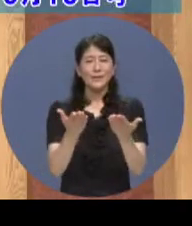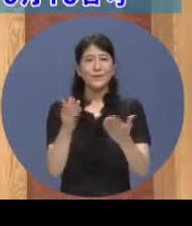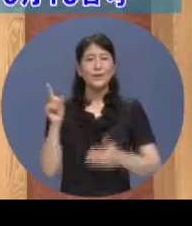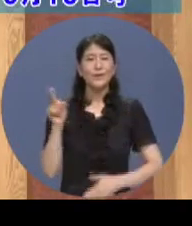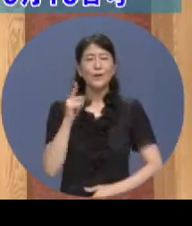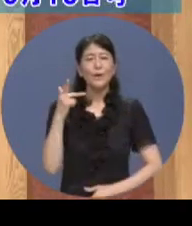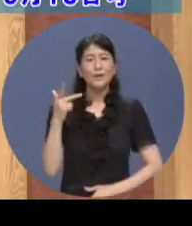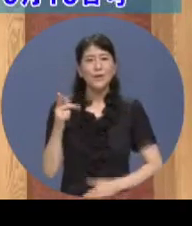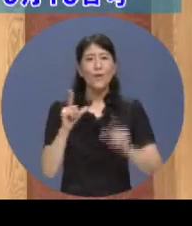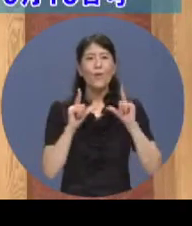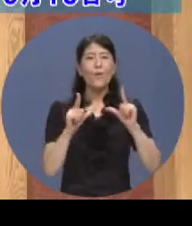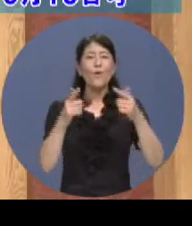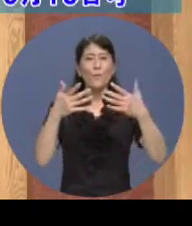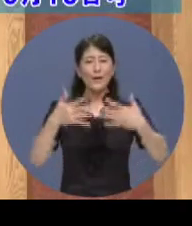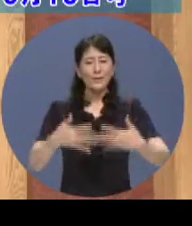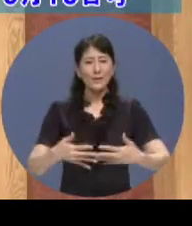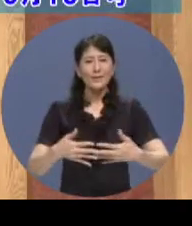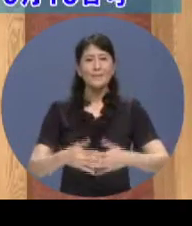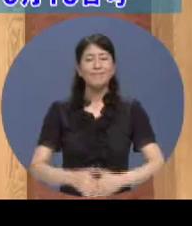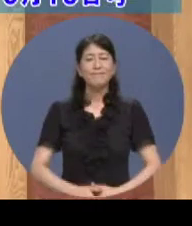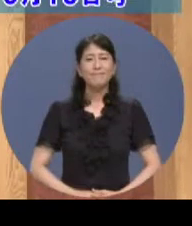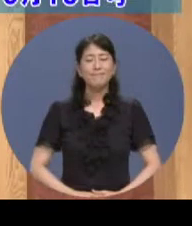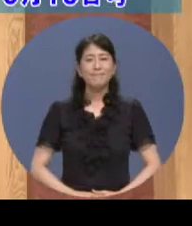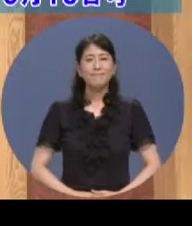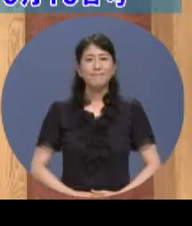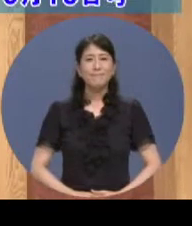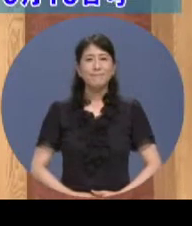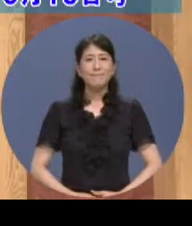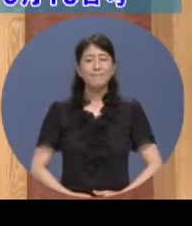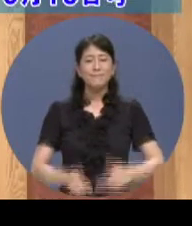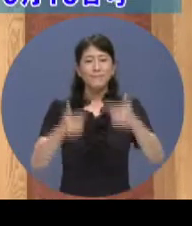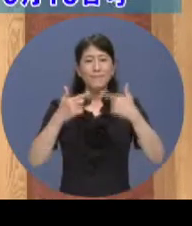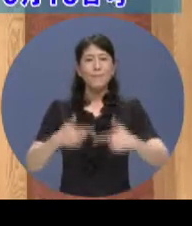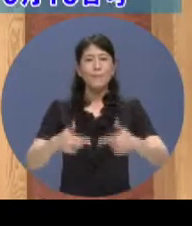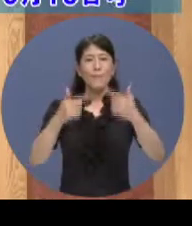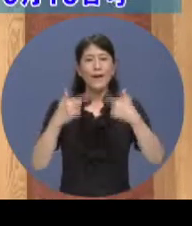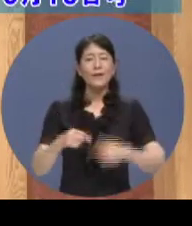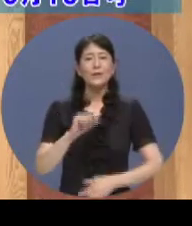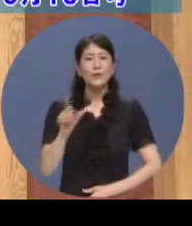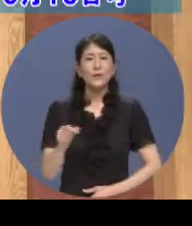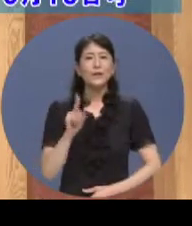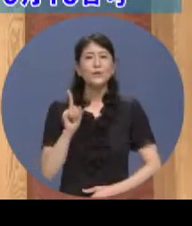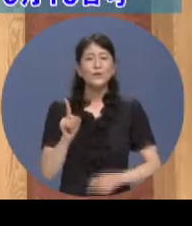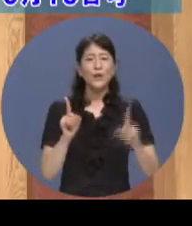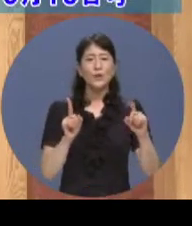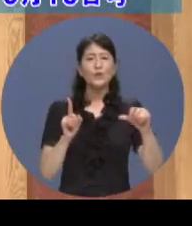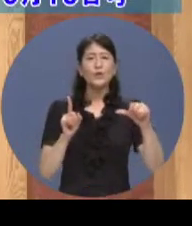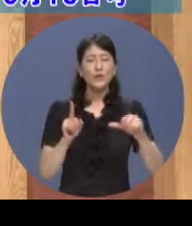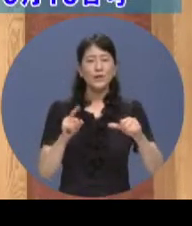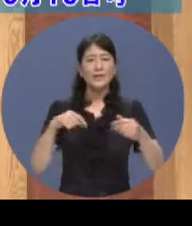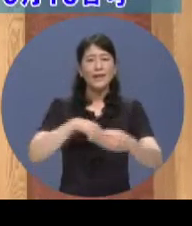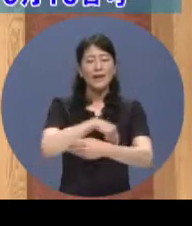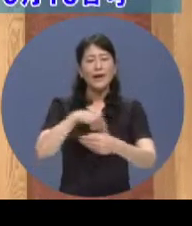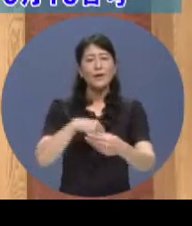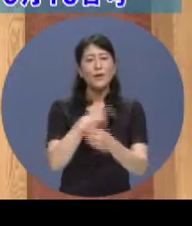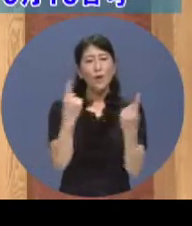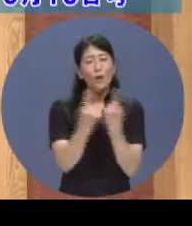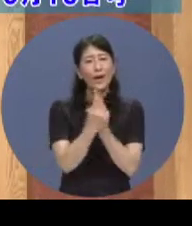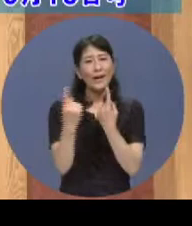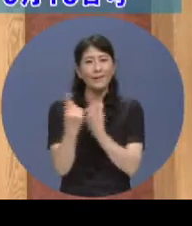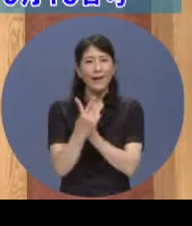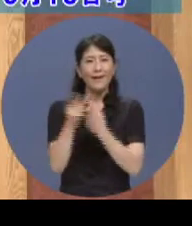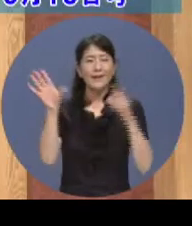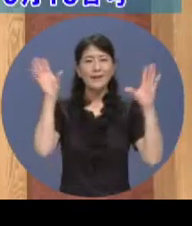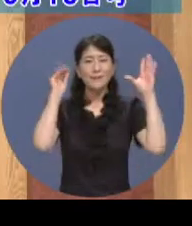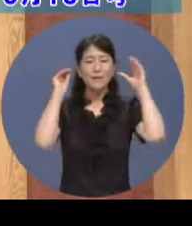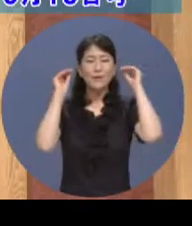えする生駒市の広報番組です。毎月1日と15日の2回更新して、さま